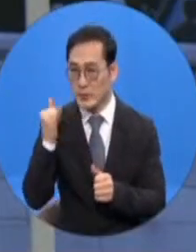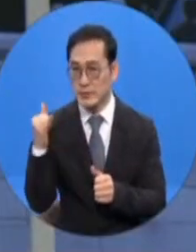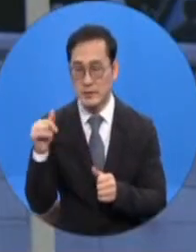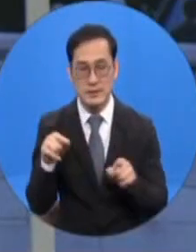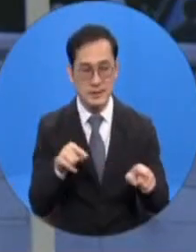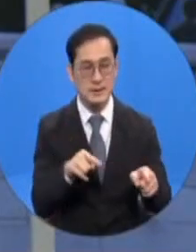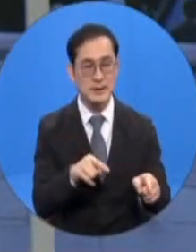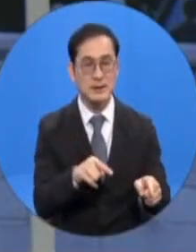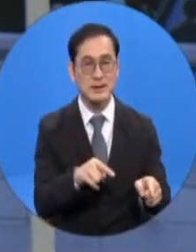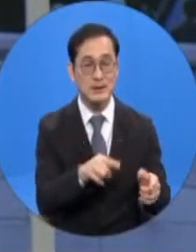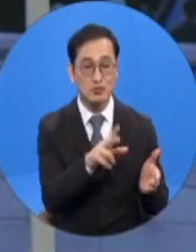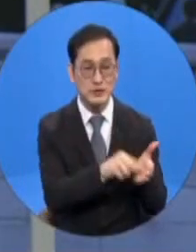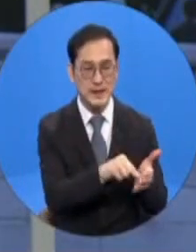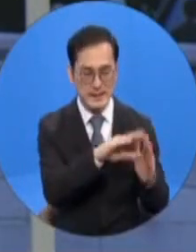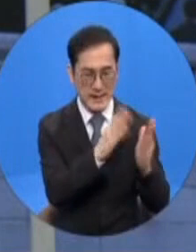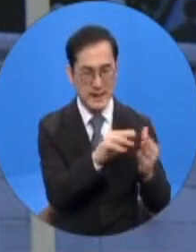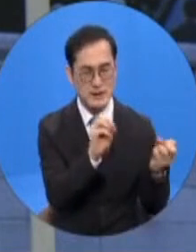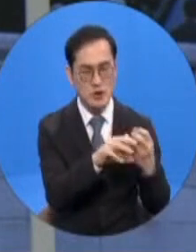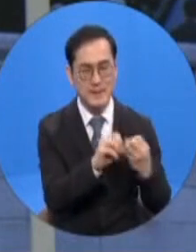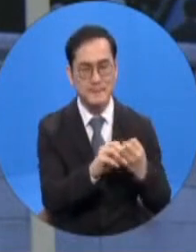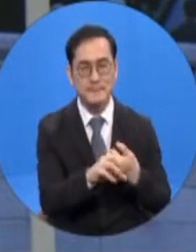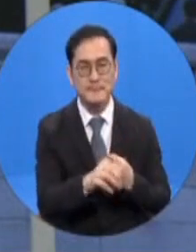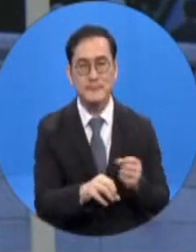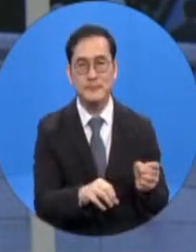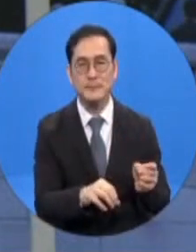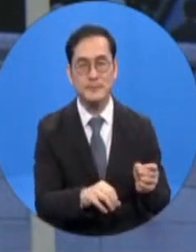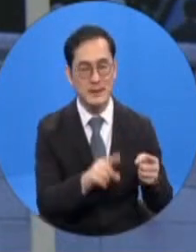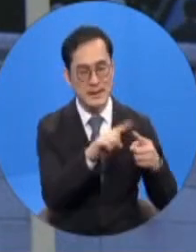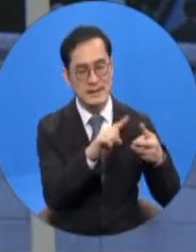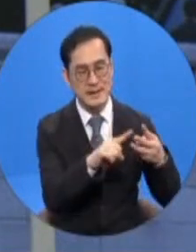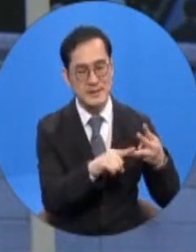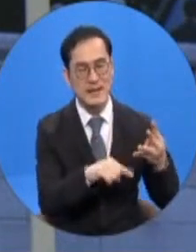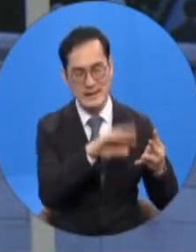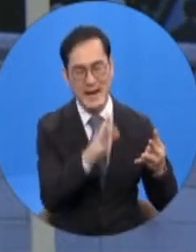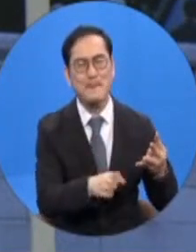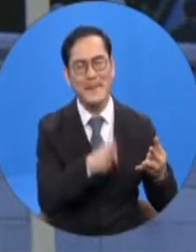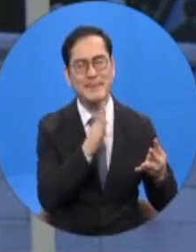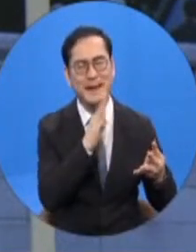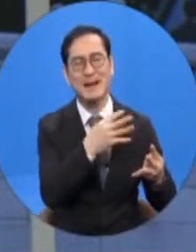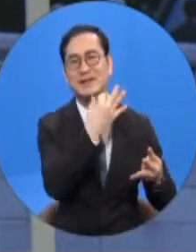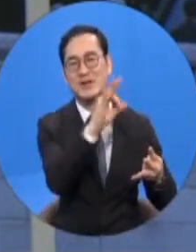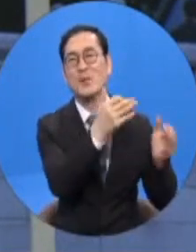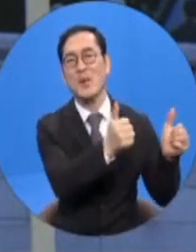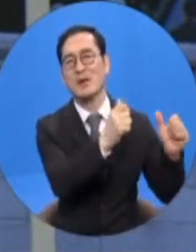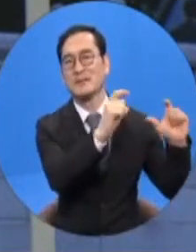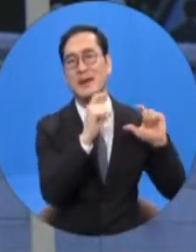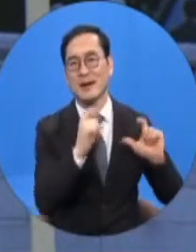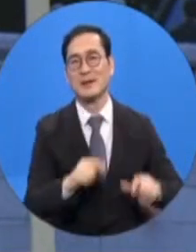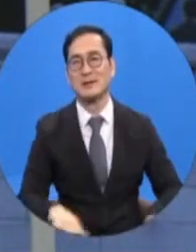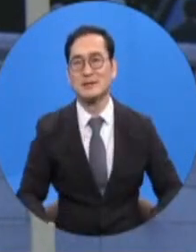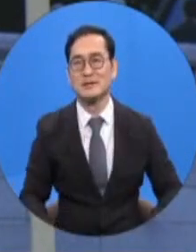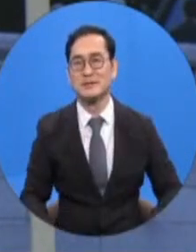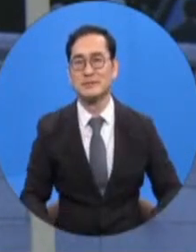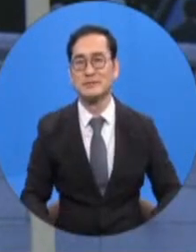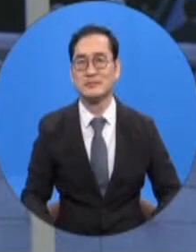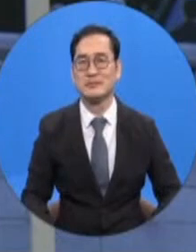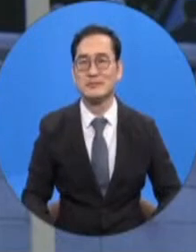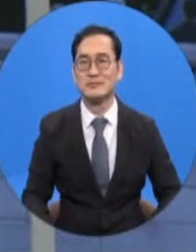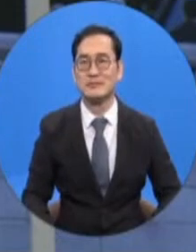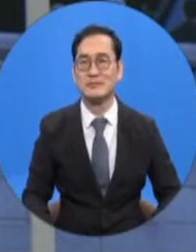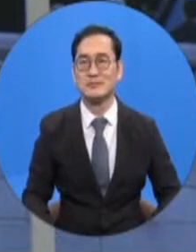돼서 엄청나게 많은 변동을 좋을 것 같아요 이건 대 입시에서도 굉장히 혼란을 주 거 같은데